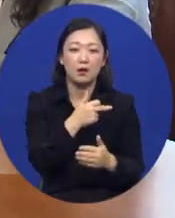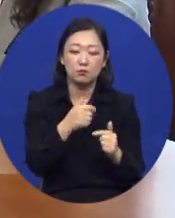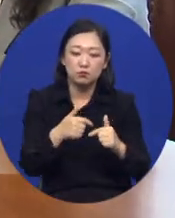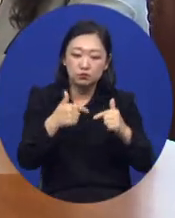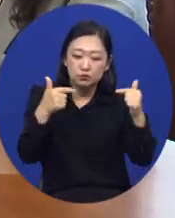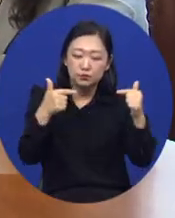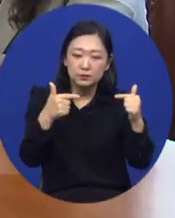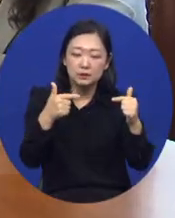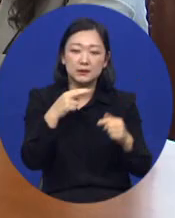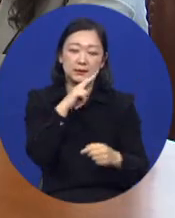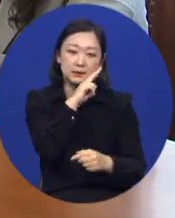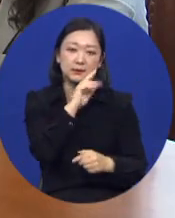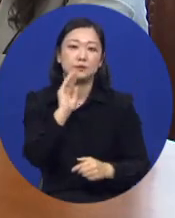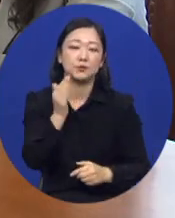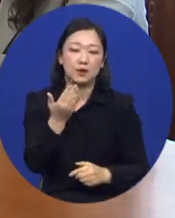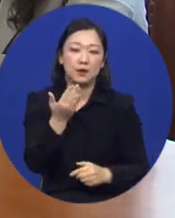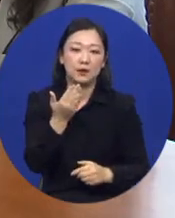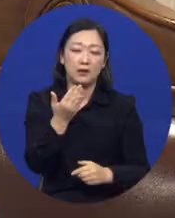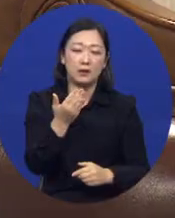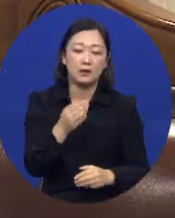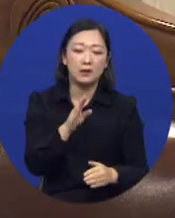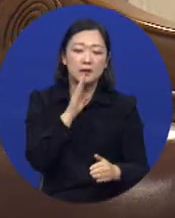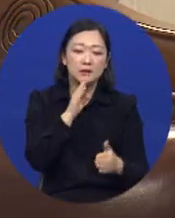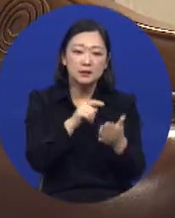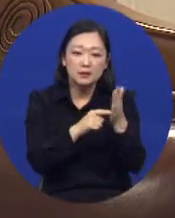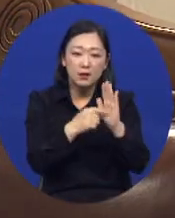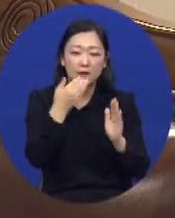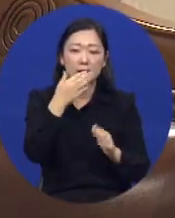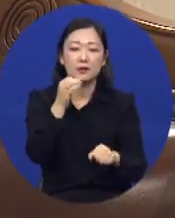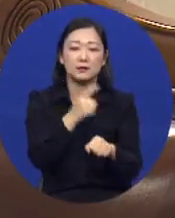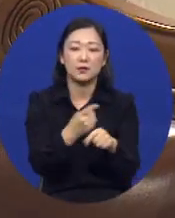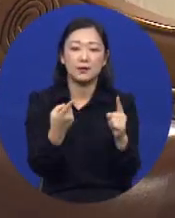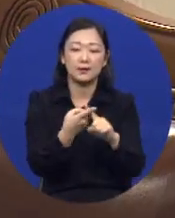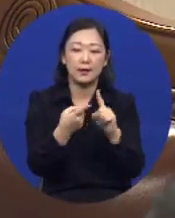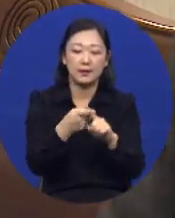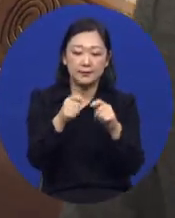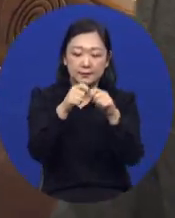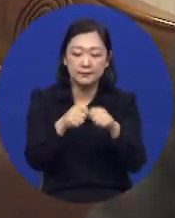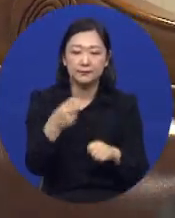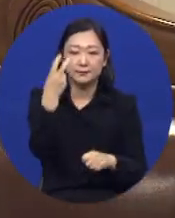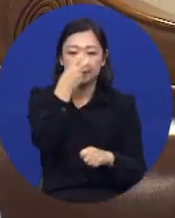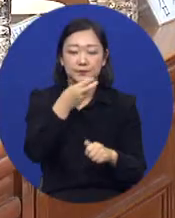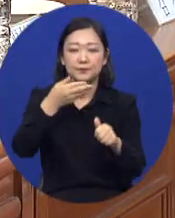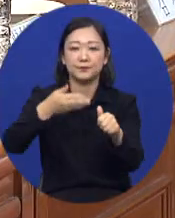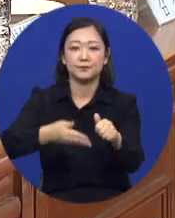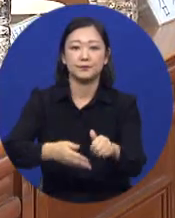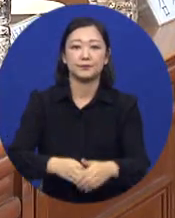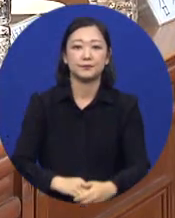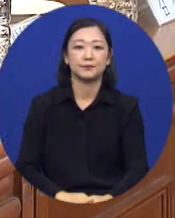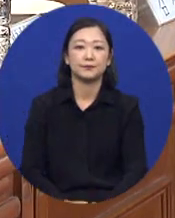규모를 부풀리는지 의심된다며 실은 가능성에 대한 심층 취재를 당부했습니다